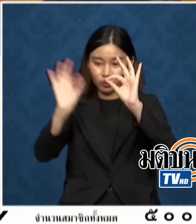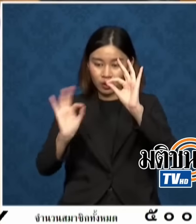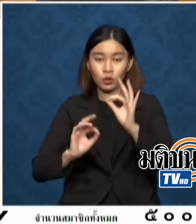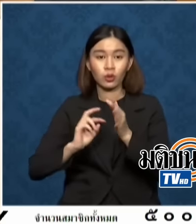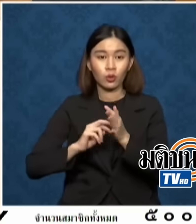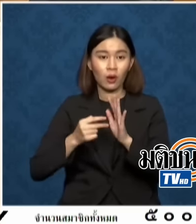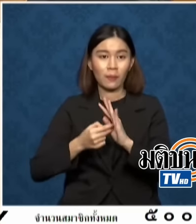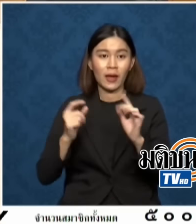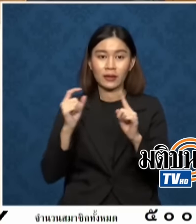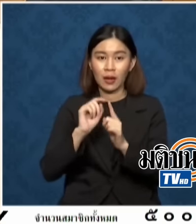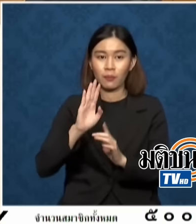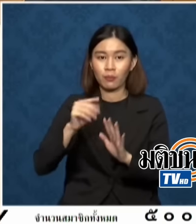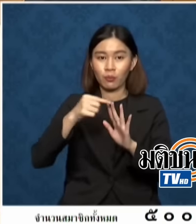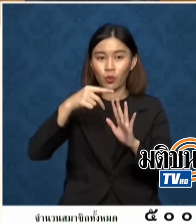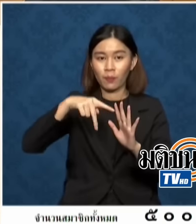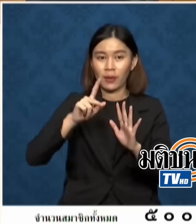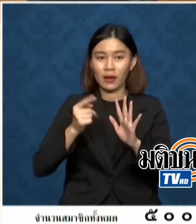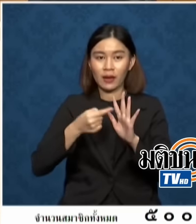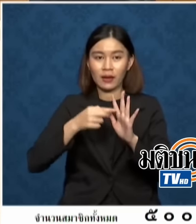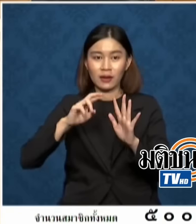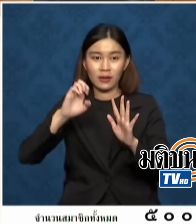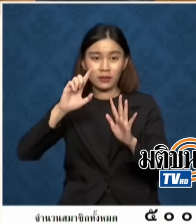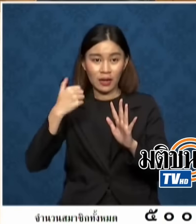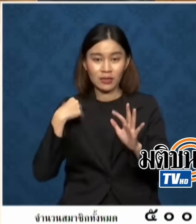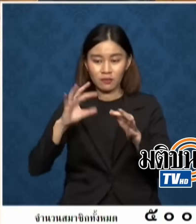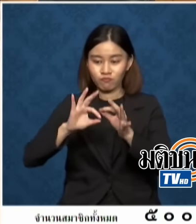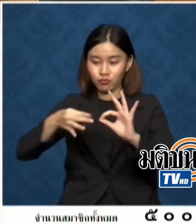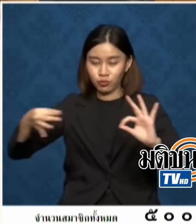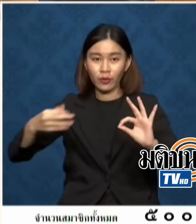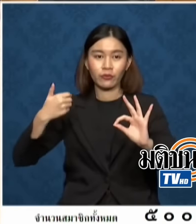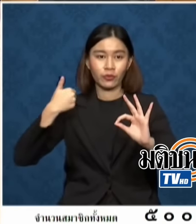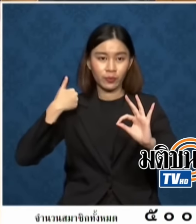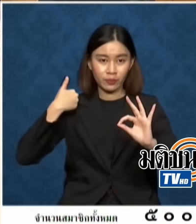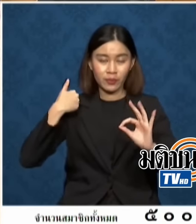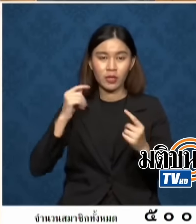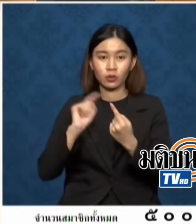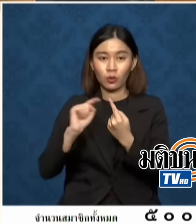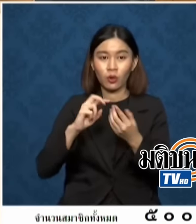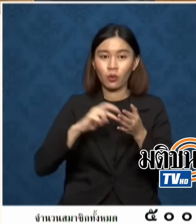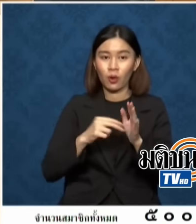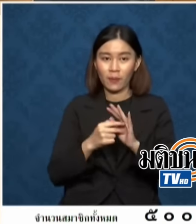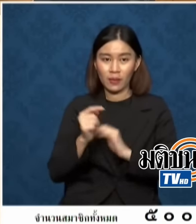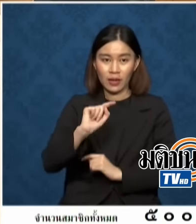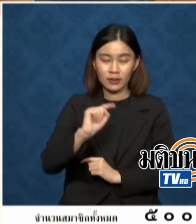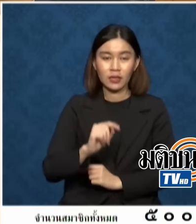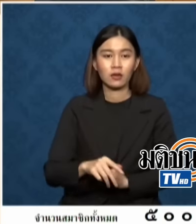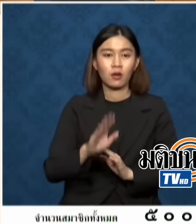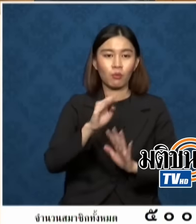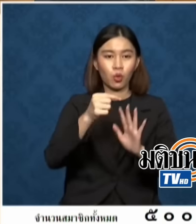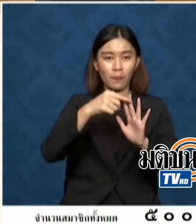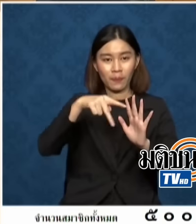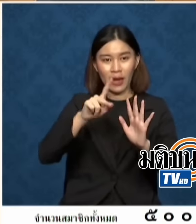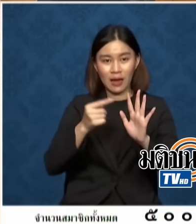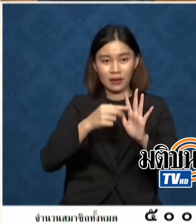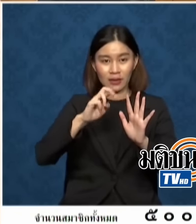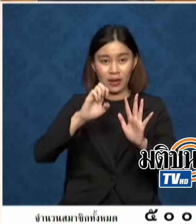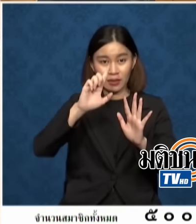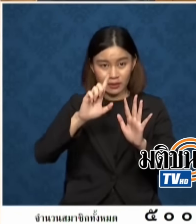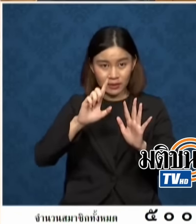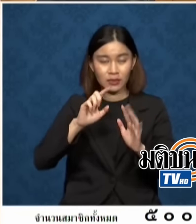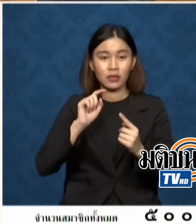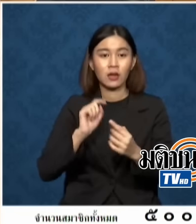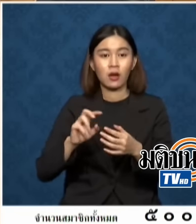ของบุพการีเอาไว้นะครับว่ากล่าวคือนะครับบุพการีหรือผู้บุพ